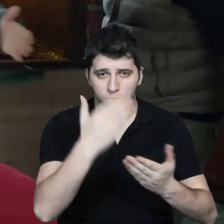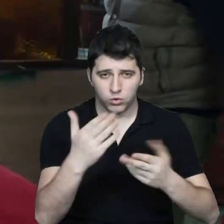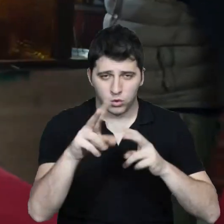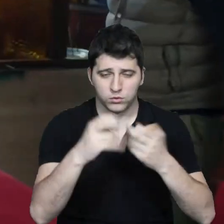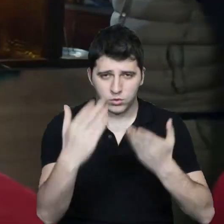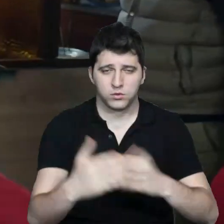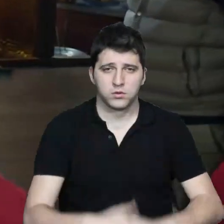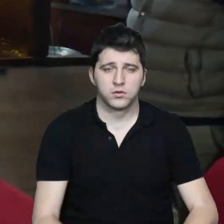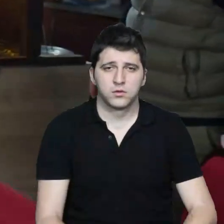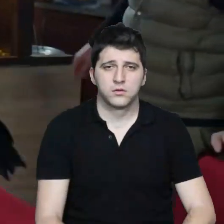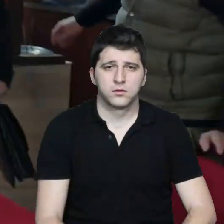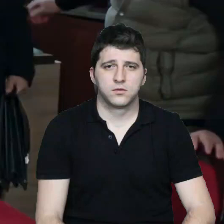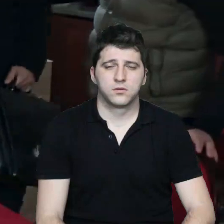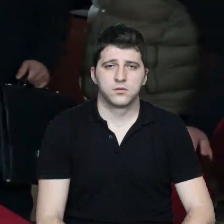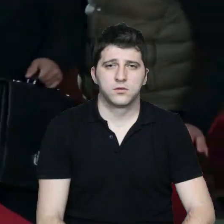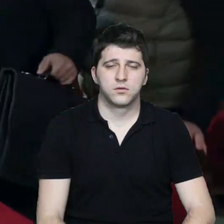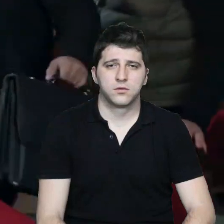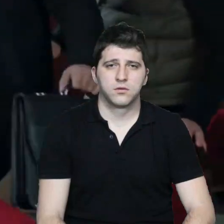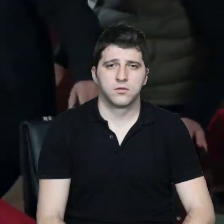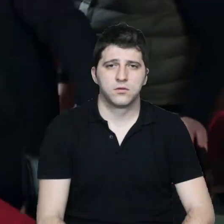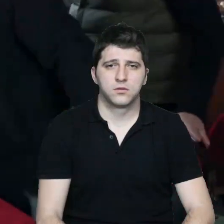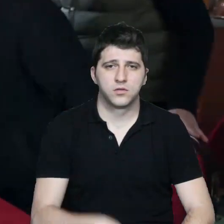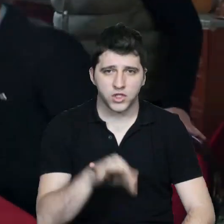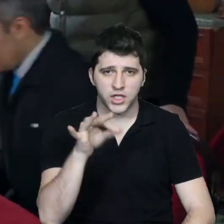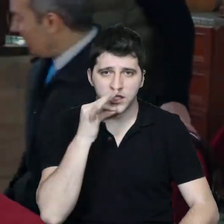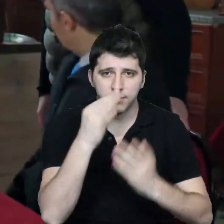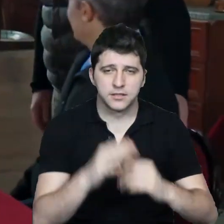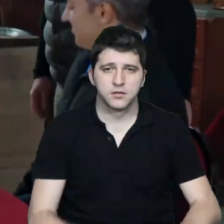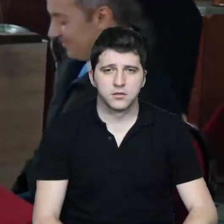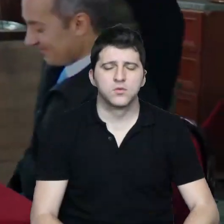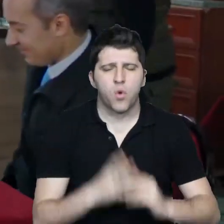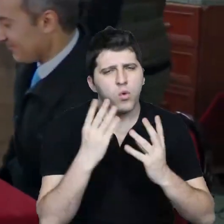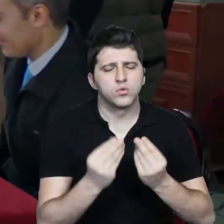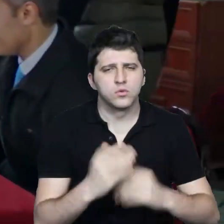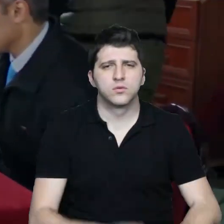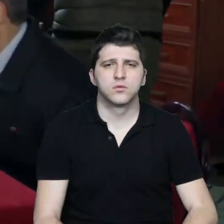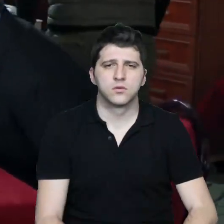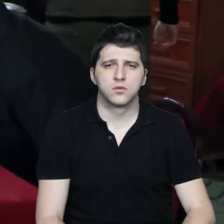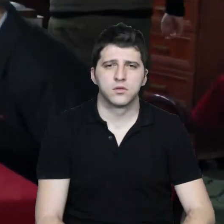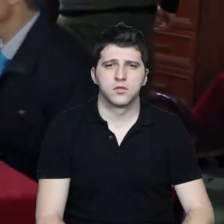gelin. Buyurun. Helmut yerini İlhami'ye verdi. Çay içer misiniz? Olur alayım.